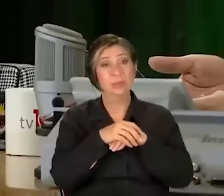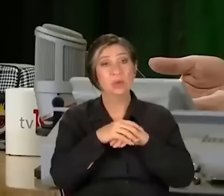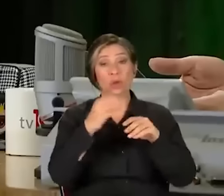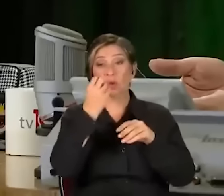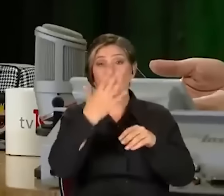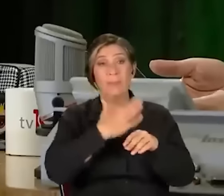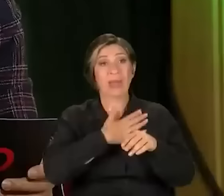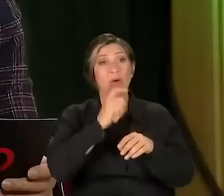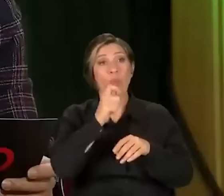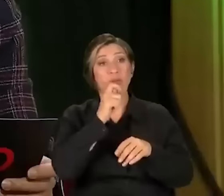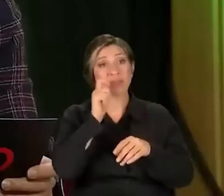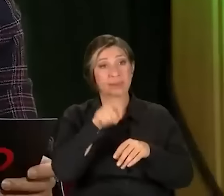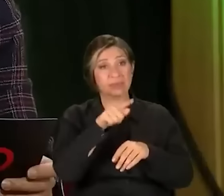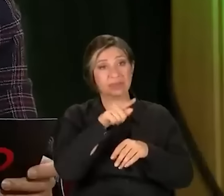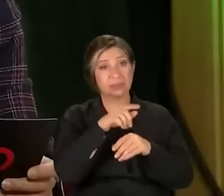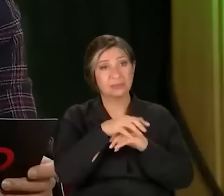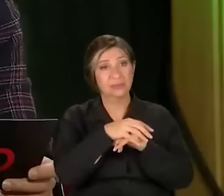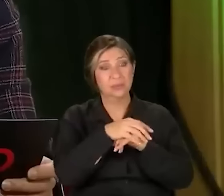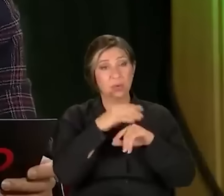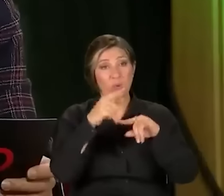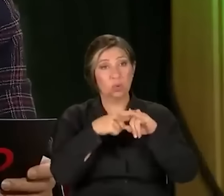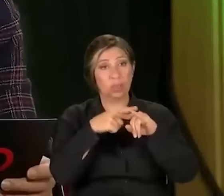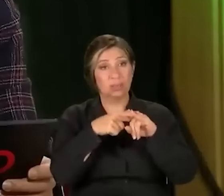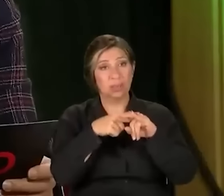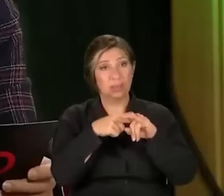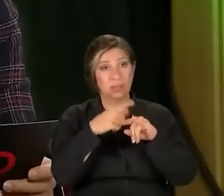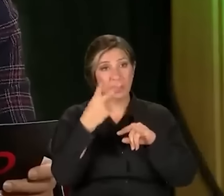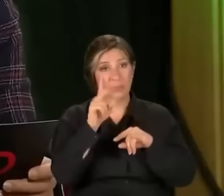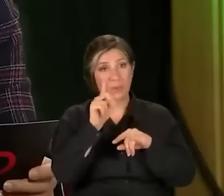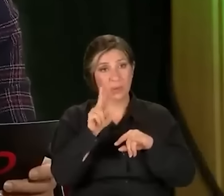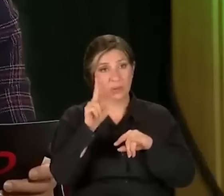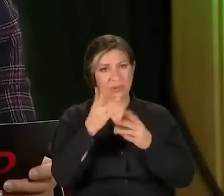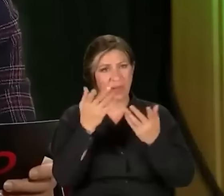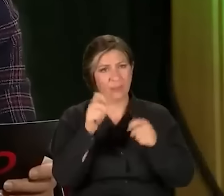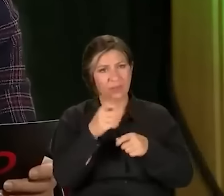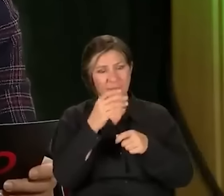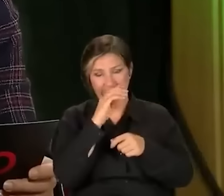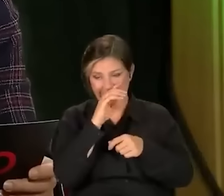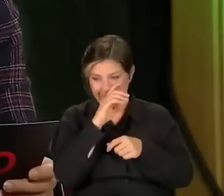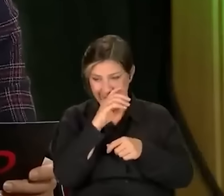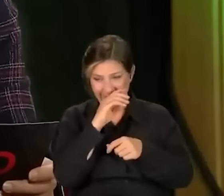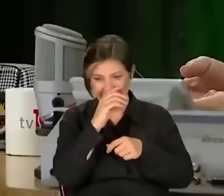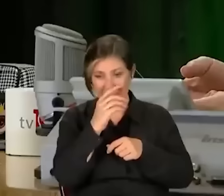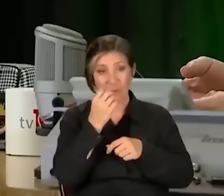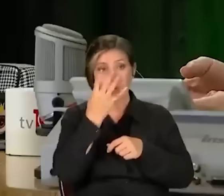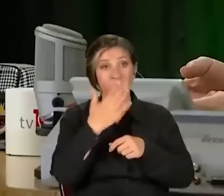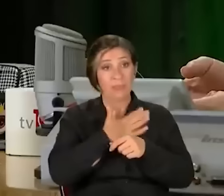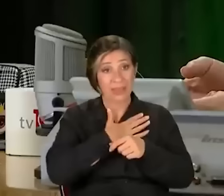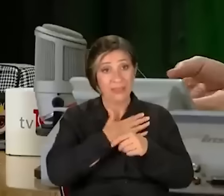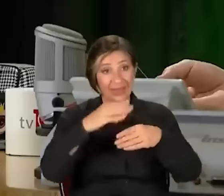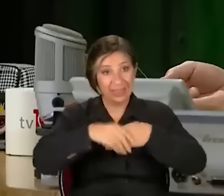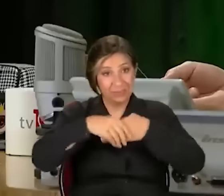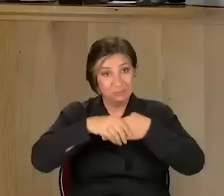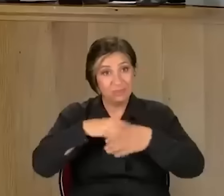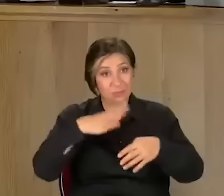Gülben Ergen'le röportaj yapmışsın. Hürriyet'e. 2017'de. Niye yaptın? Evet. Gülben Ergen'le mi